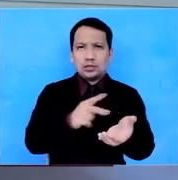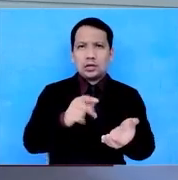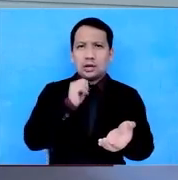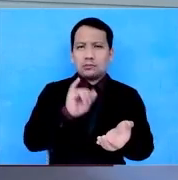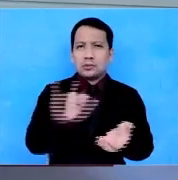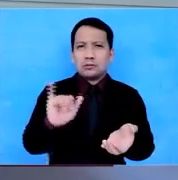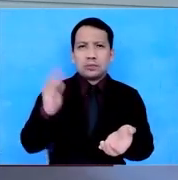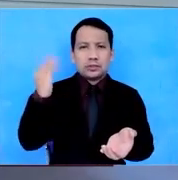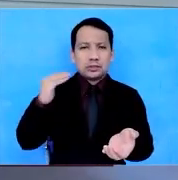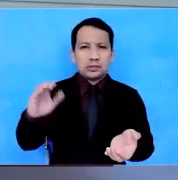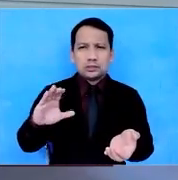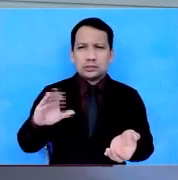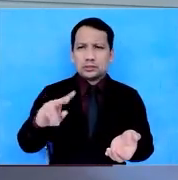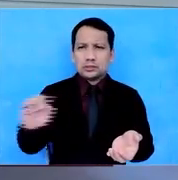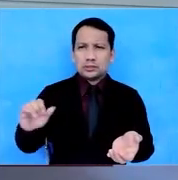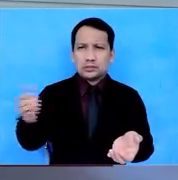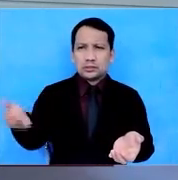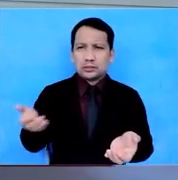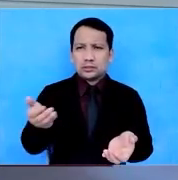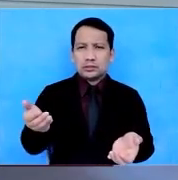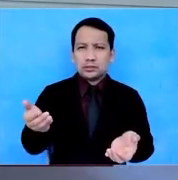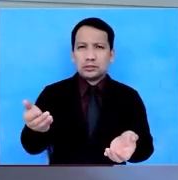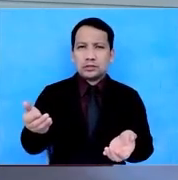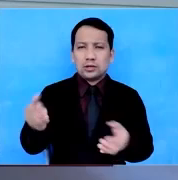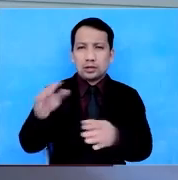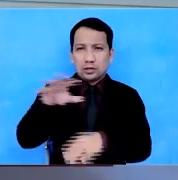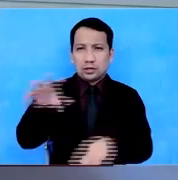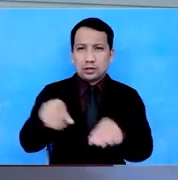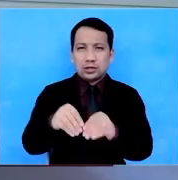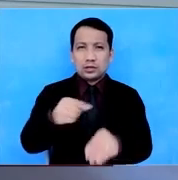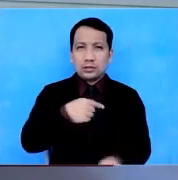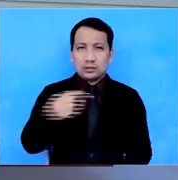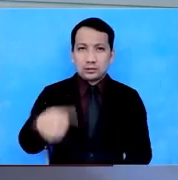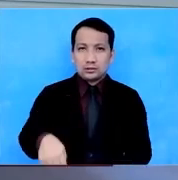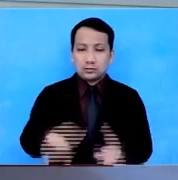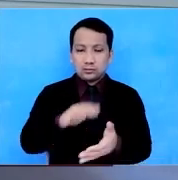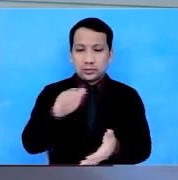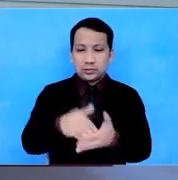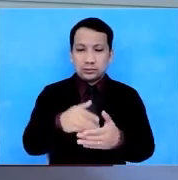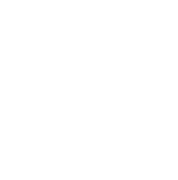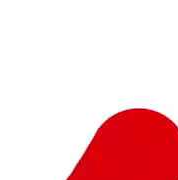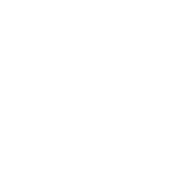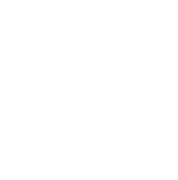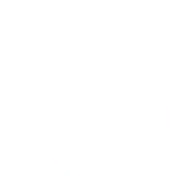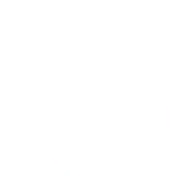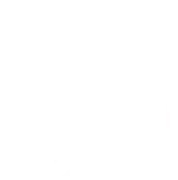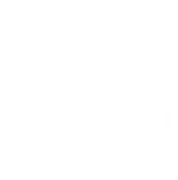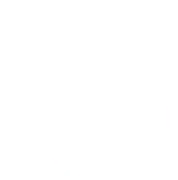Philippine Coast Guard dahil po nasa ilalim ito ng China Central Military Commission.